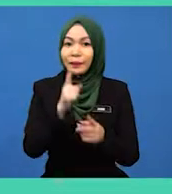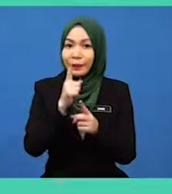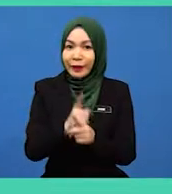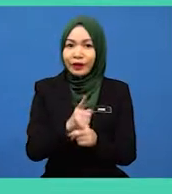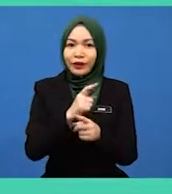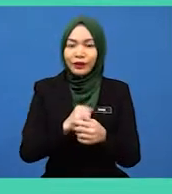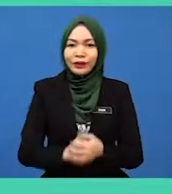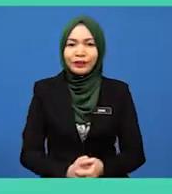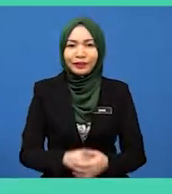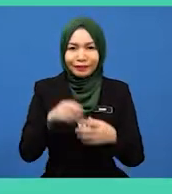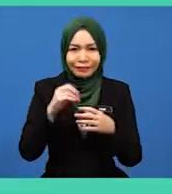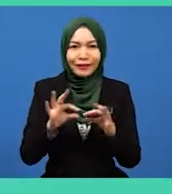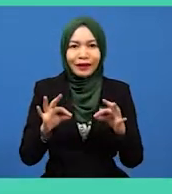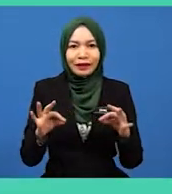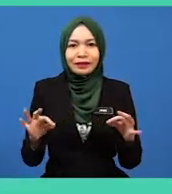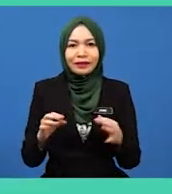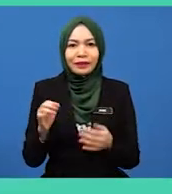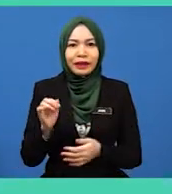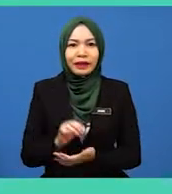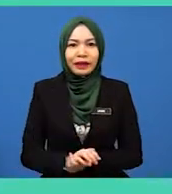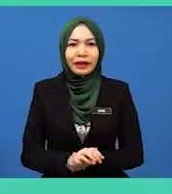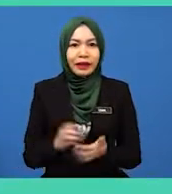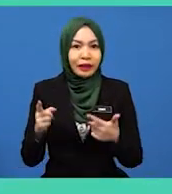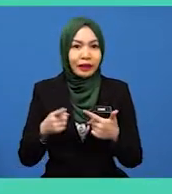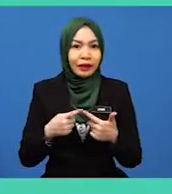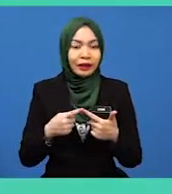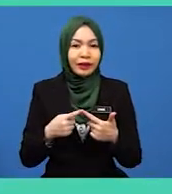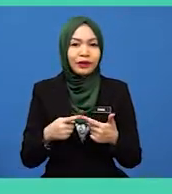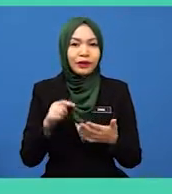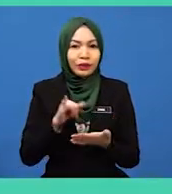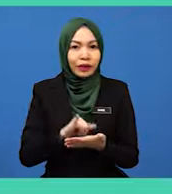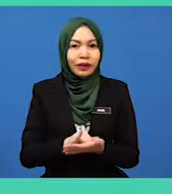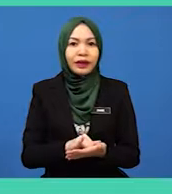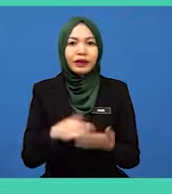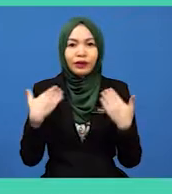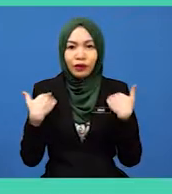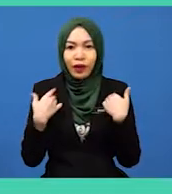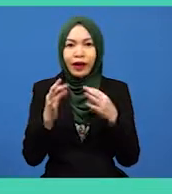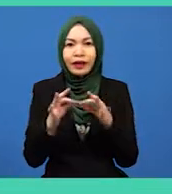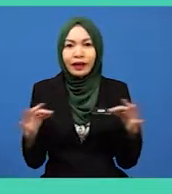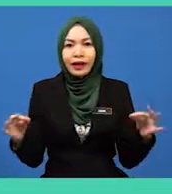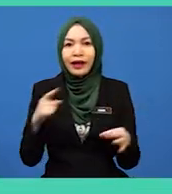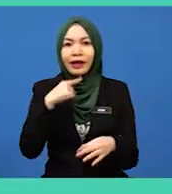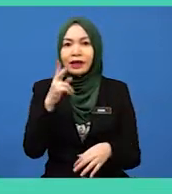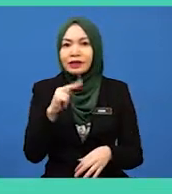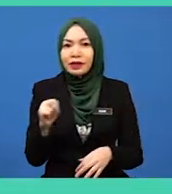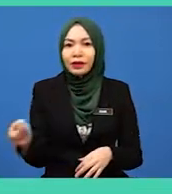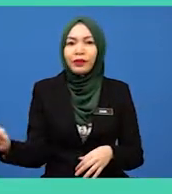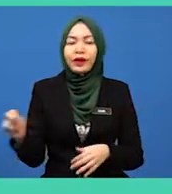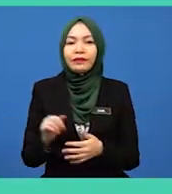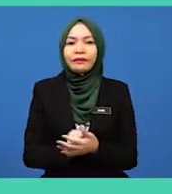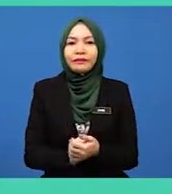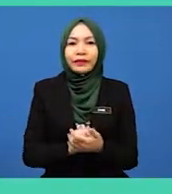Betul. Dalam perenggan kedua, terdapat dua ayat seruan, iaitu